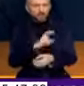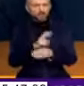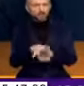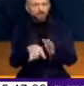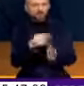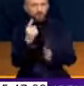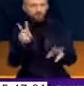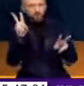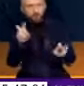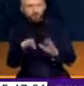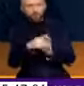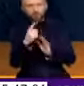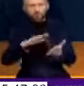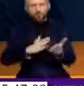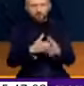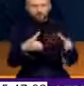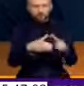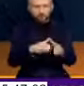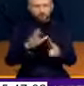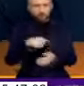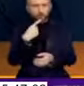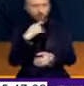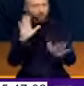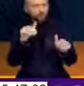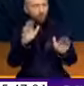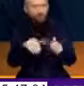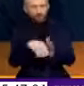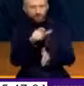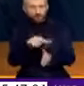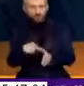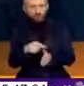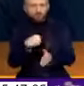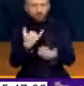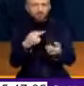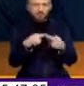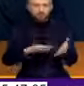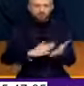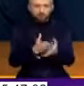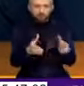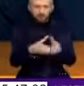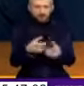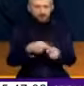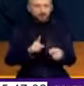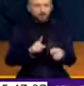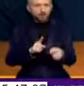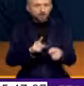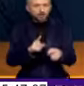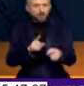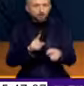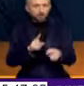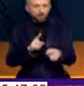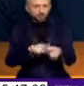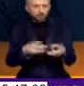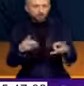вибори з одним гасом під однією політичною силою, а потім каже «до побачення виборцям, я тепер інша політична сила», то до тушкування